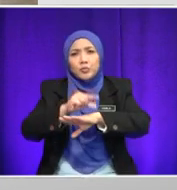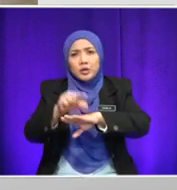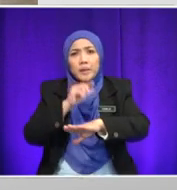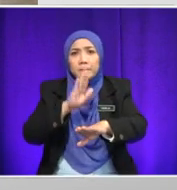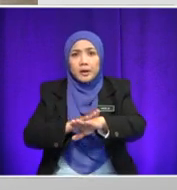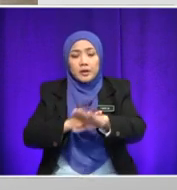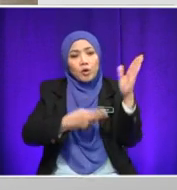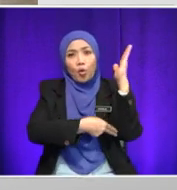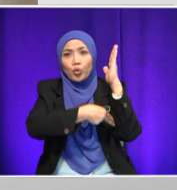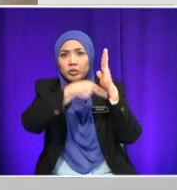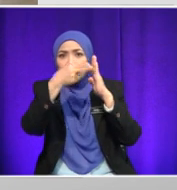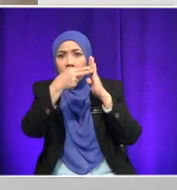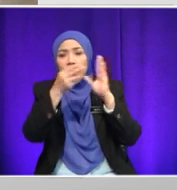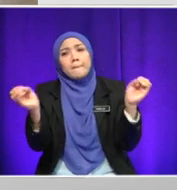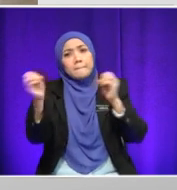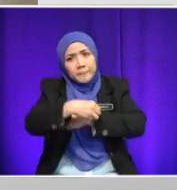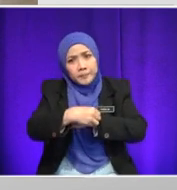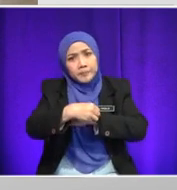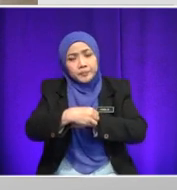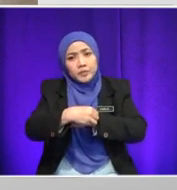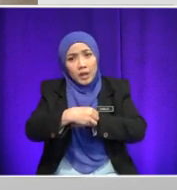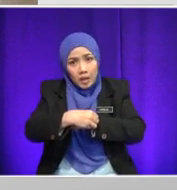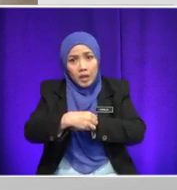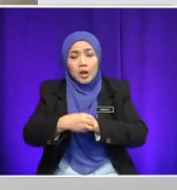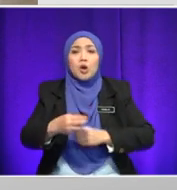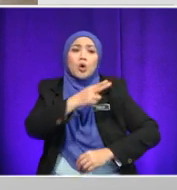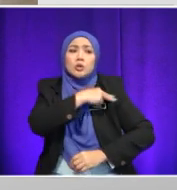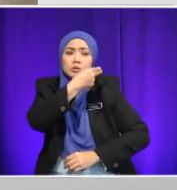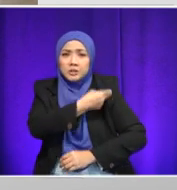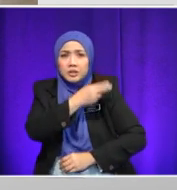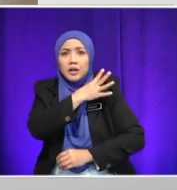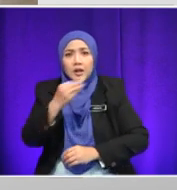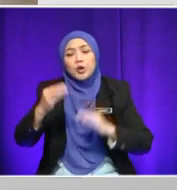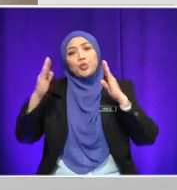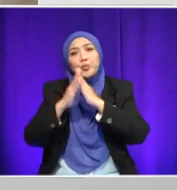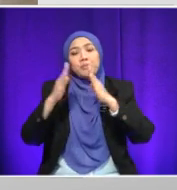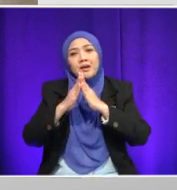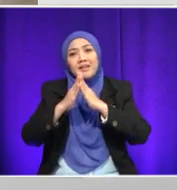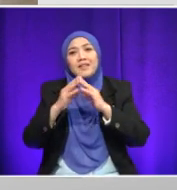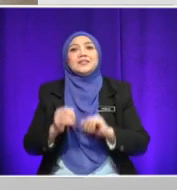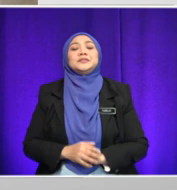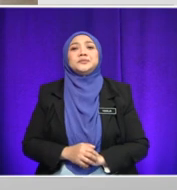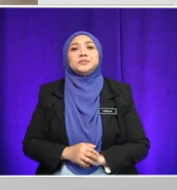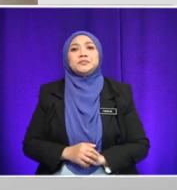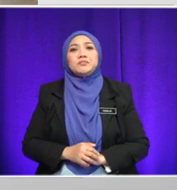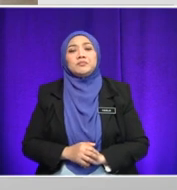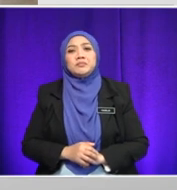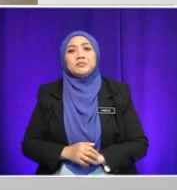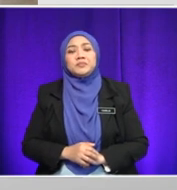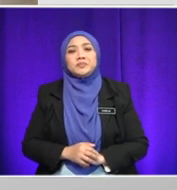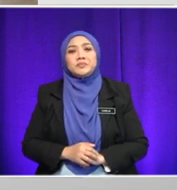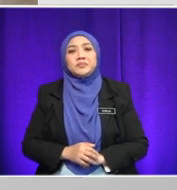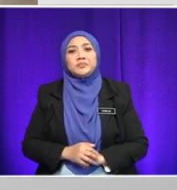pejabat hospital dan rumah ini contoh gubahan bunga yang telah memberi impact atau mencantikkan ruang tersebut